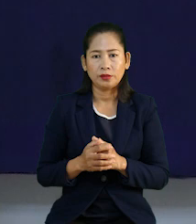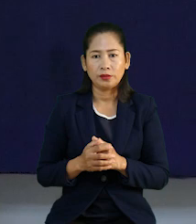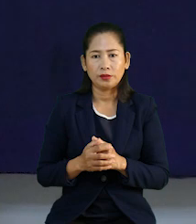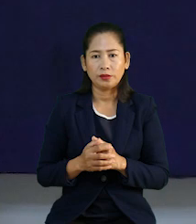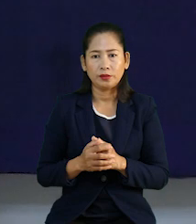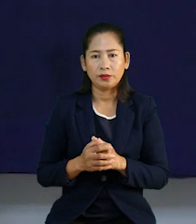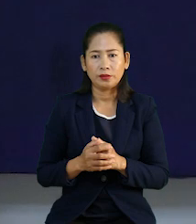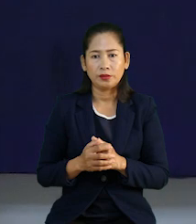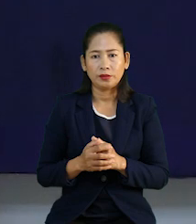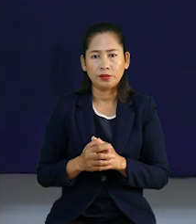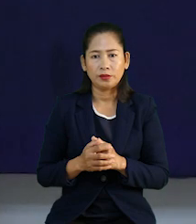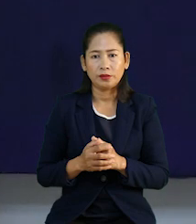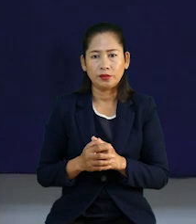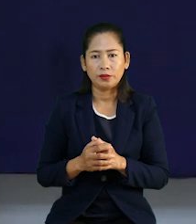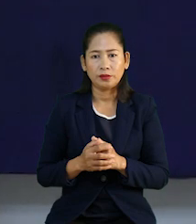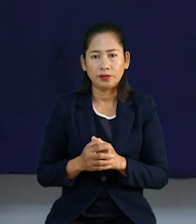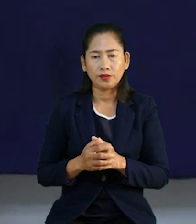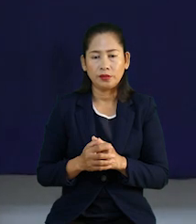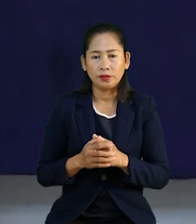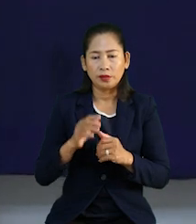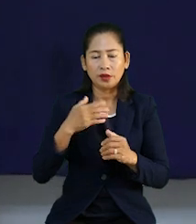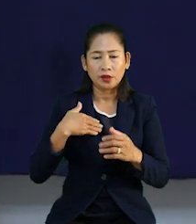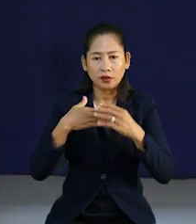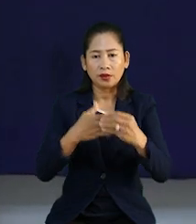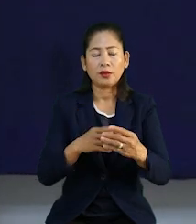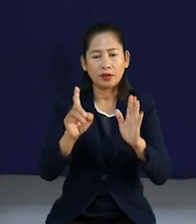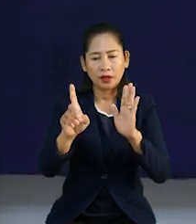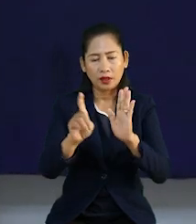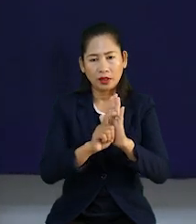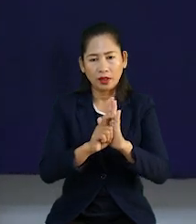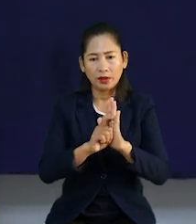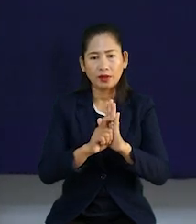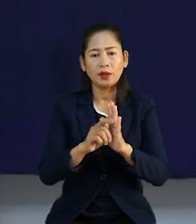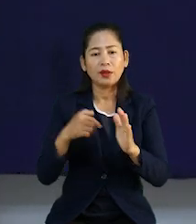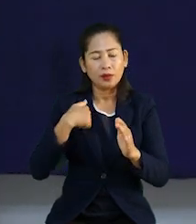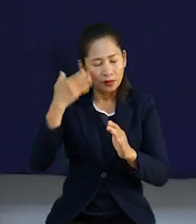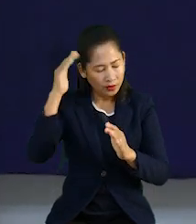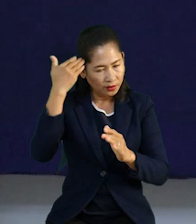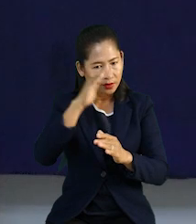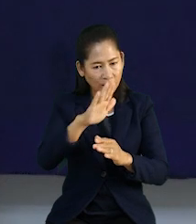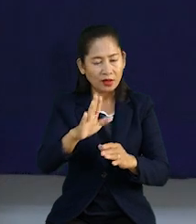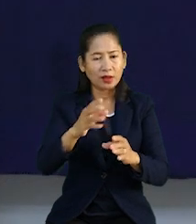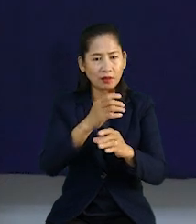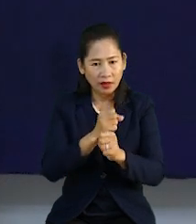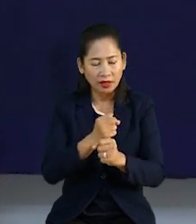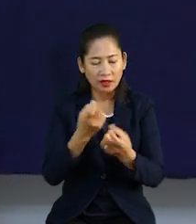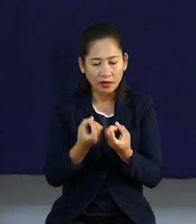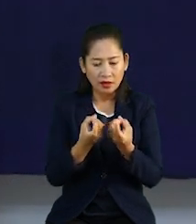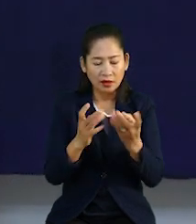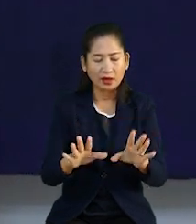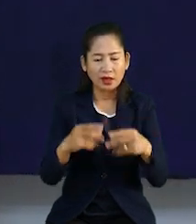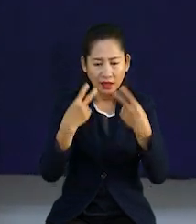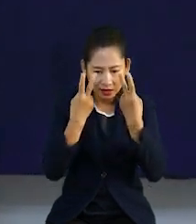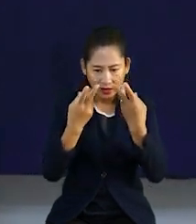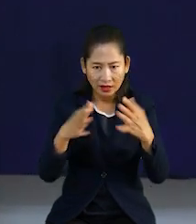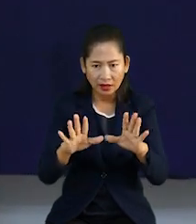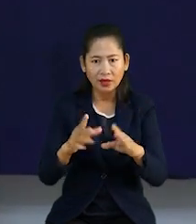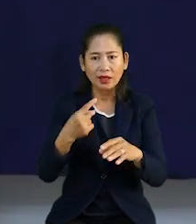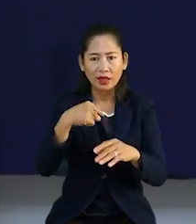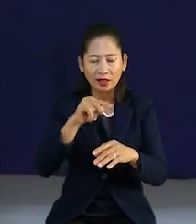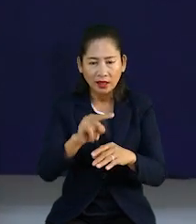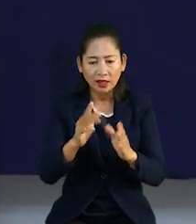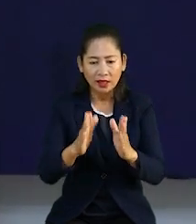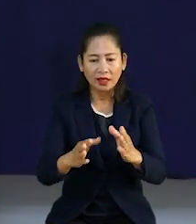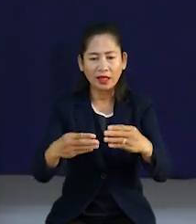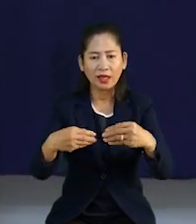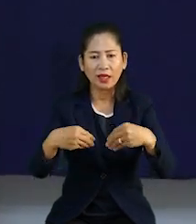dạ chân nẹ khu nâng nguồn cô từng ngọt nế chắp đám kẹt nè cho tèm đòn á nè cô dùng không tha con ban ở đọt sài khởi nhỏ hái tha ta